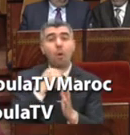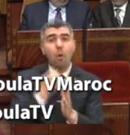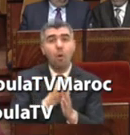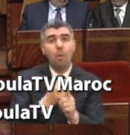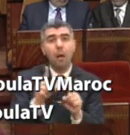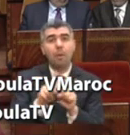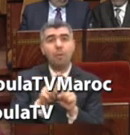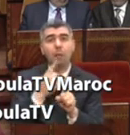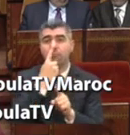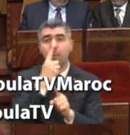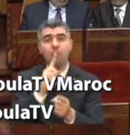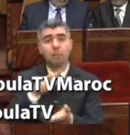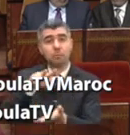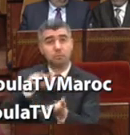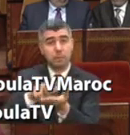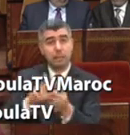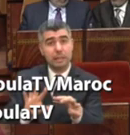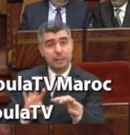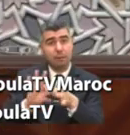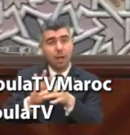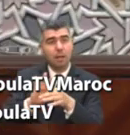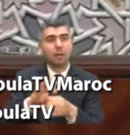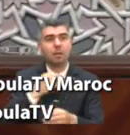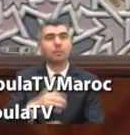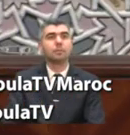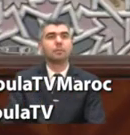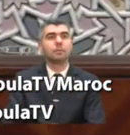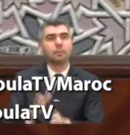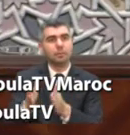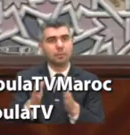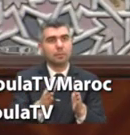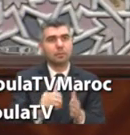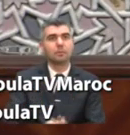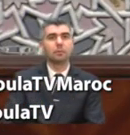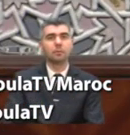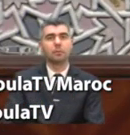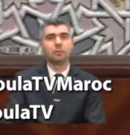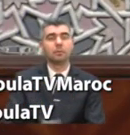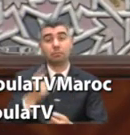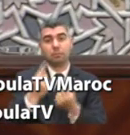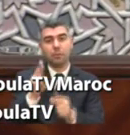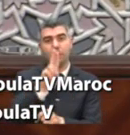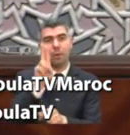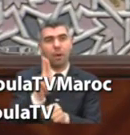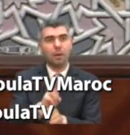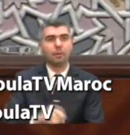تصادقش على هاد الاتفاقية؟ شكرا سيد النائب. هل من تعقيب إضافي؟